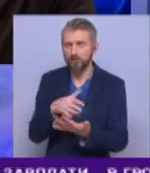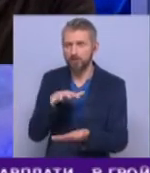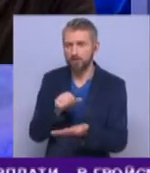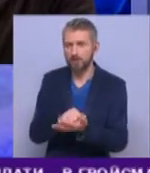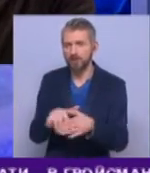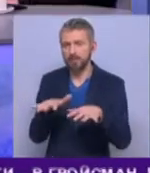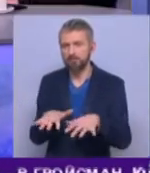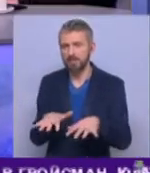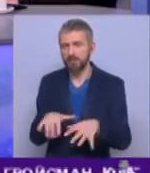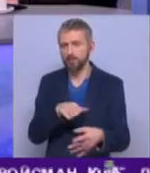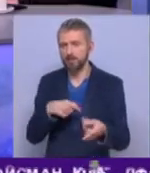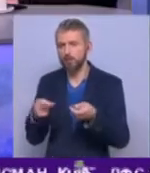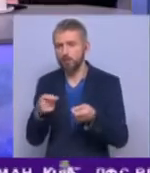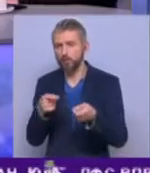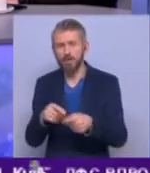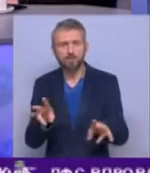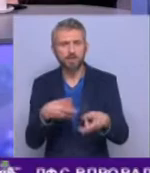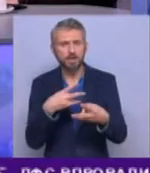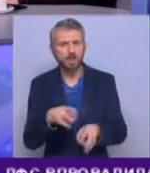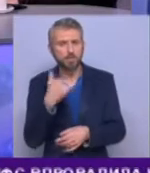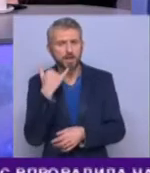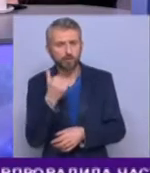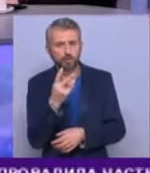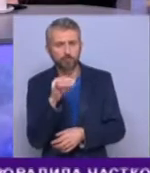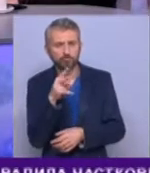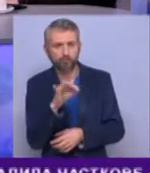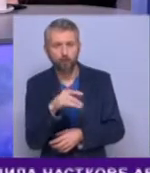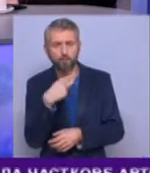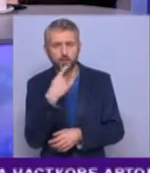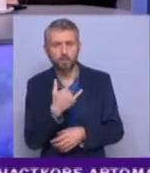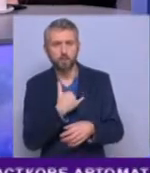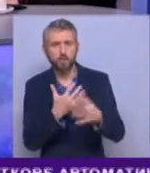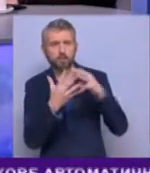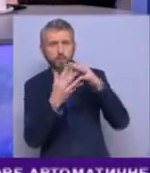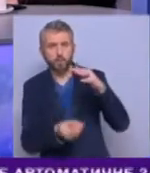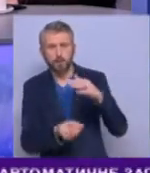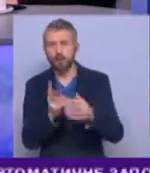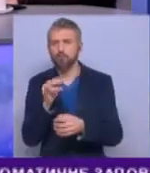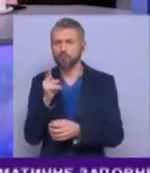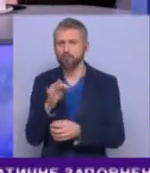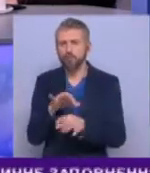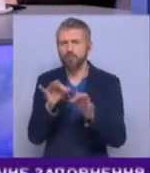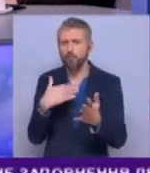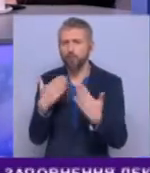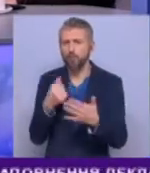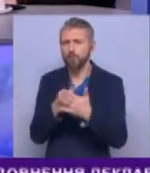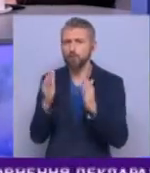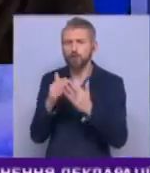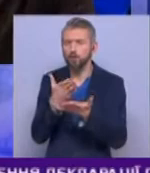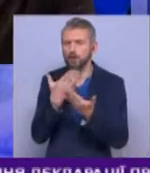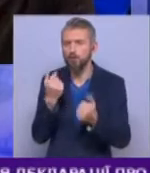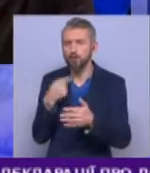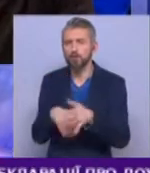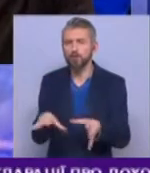займатися місцевим самоврядуванням, створювати об'єднання. Тобто не треба дзвонити Кличку і говорити, що у нас бурулька висить. Кличко жодного відношення до будинку не має, тому